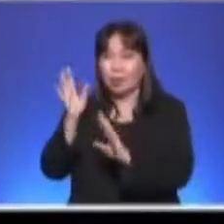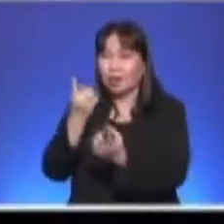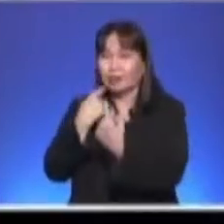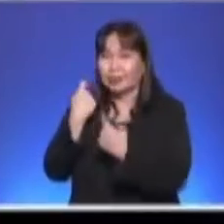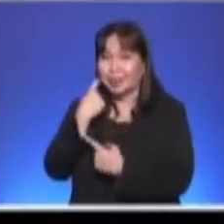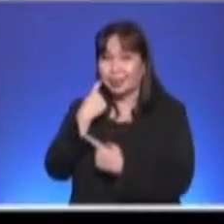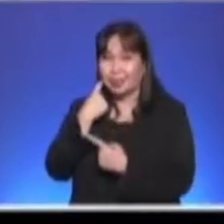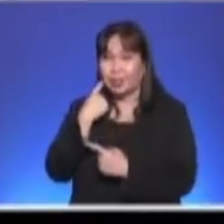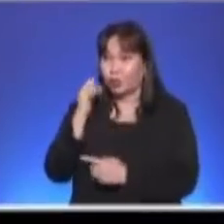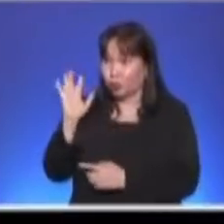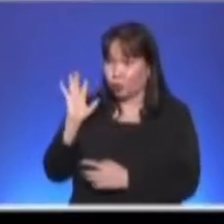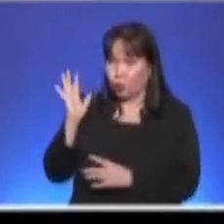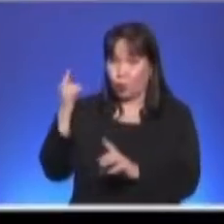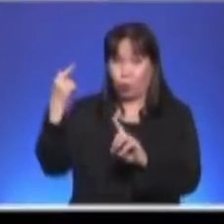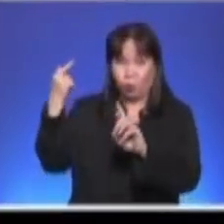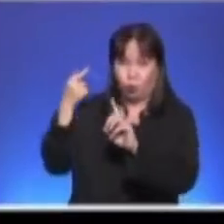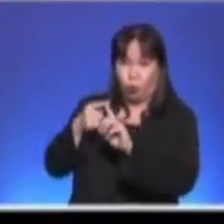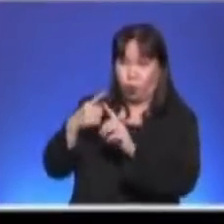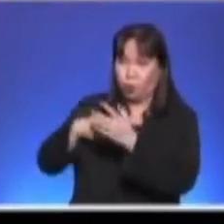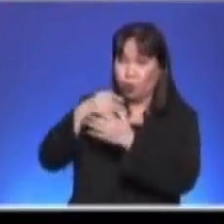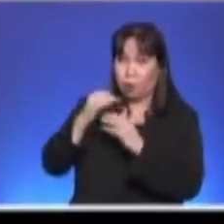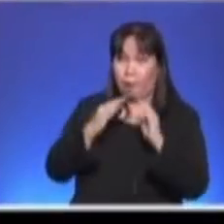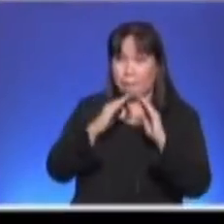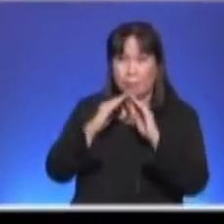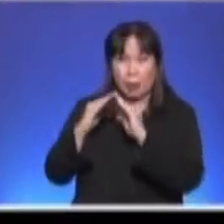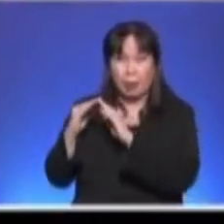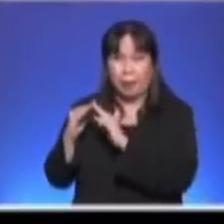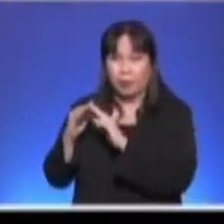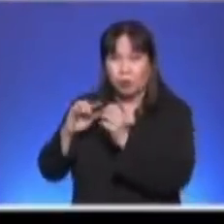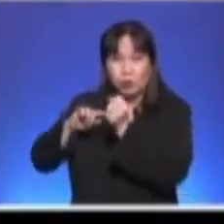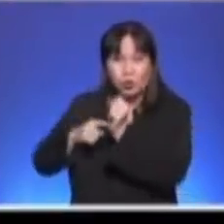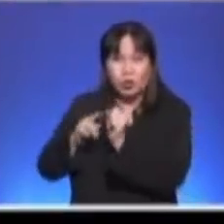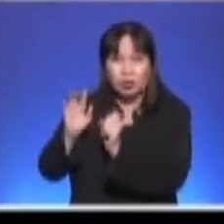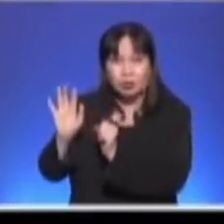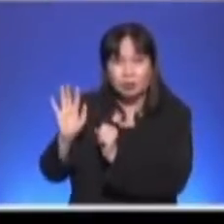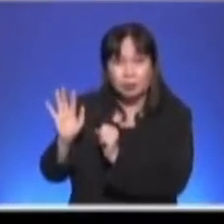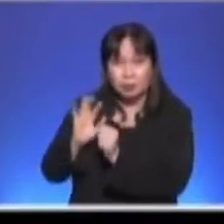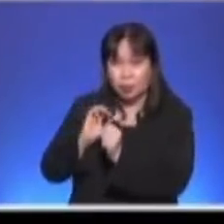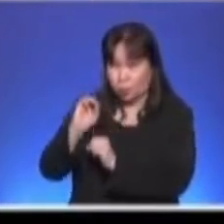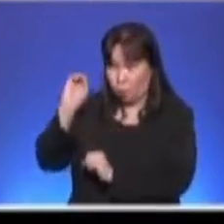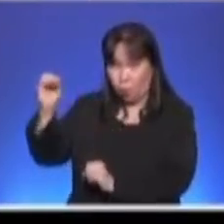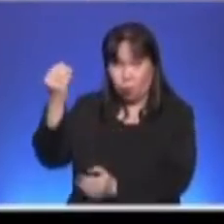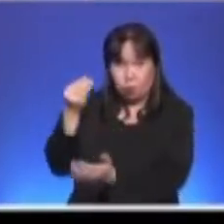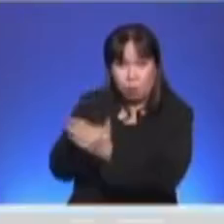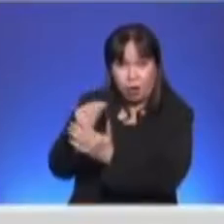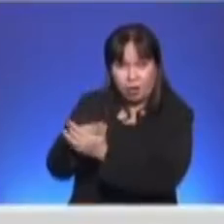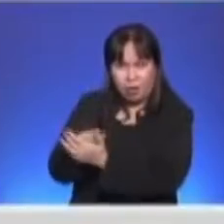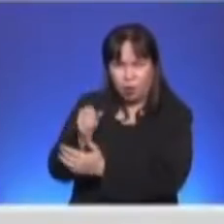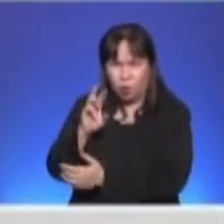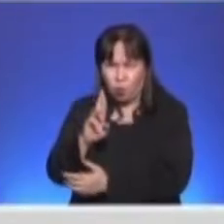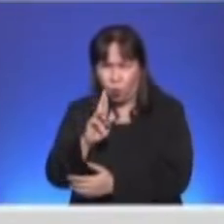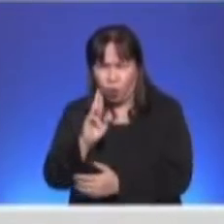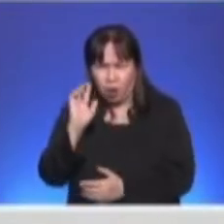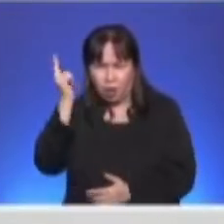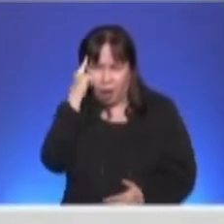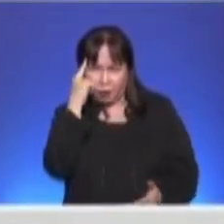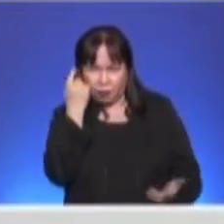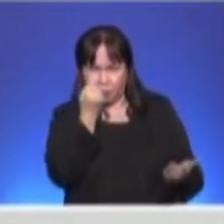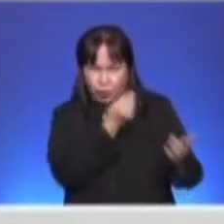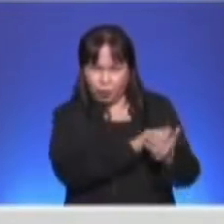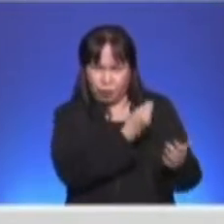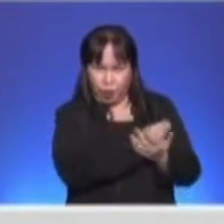Yun po ba ang programa niyong pabahay na inumpisa niyo ay sarili niyong pera o pera ito ng